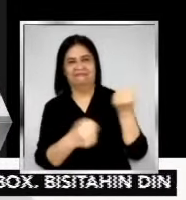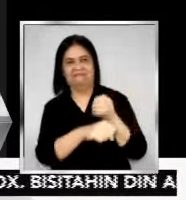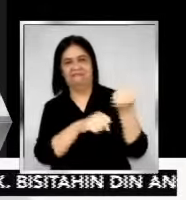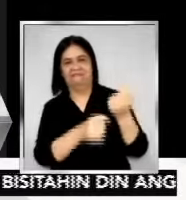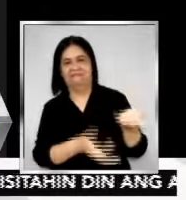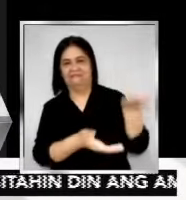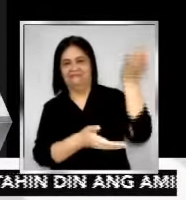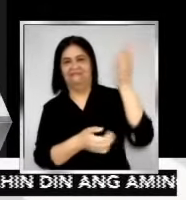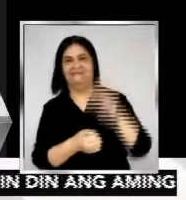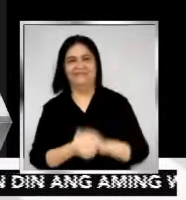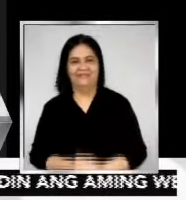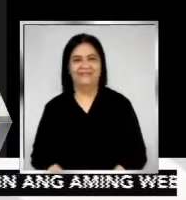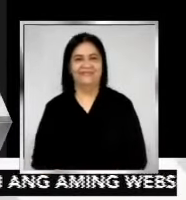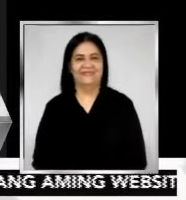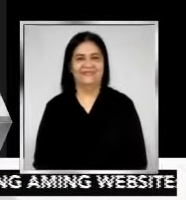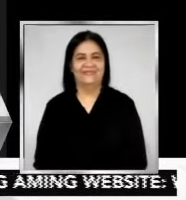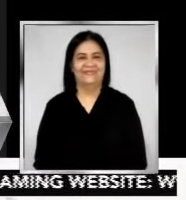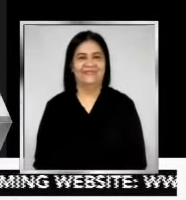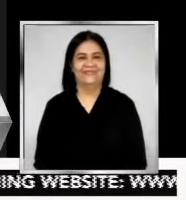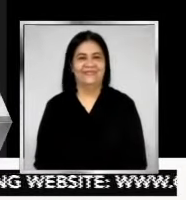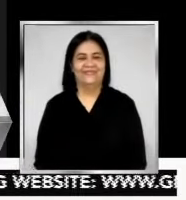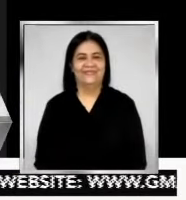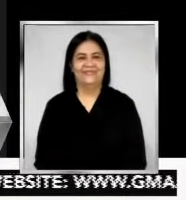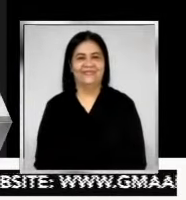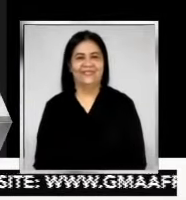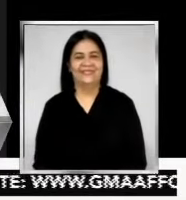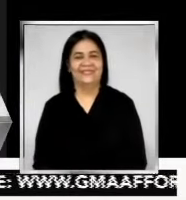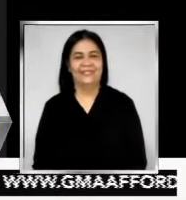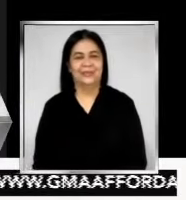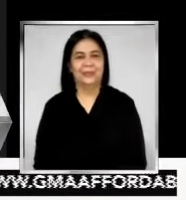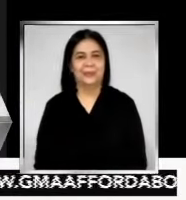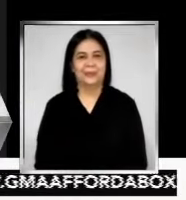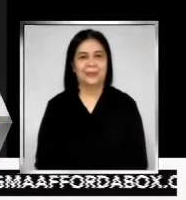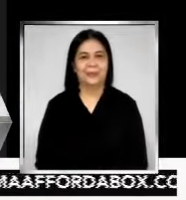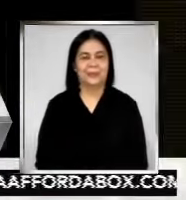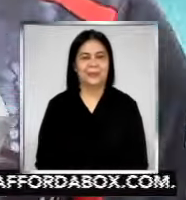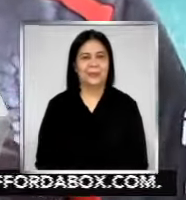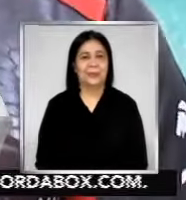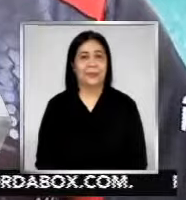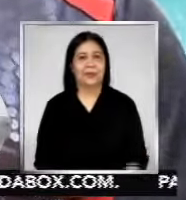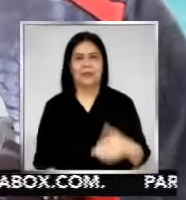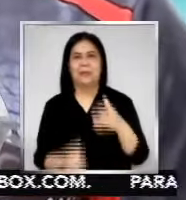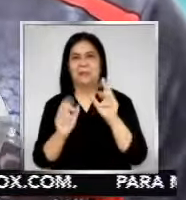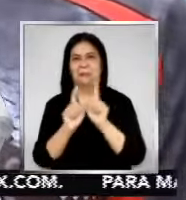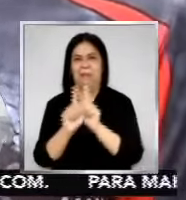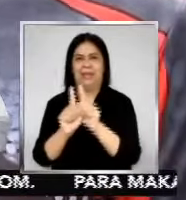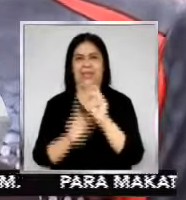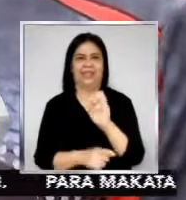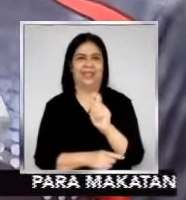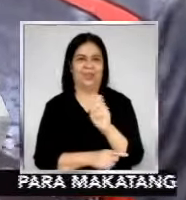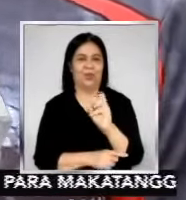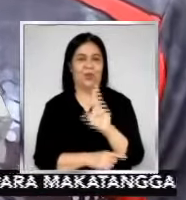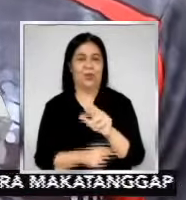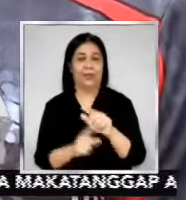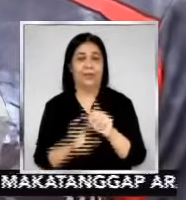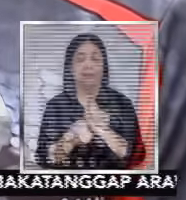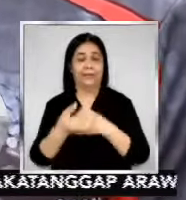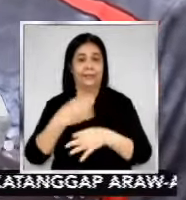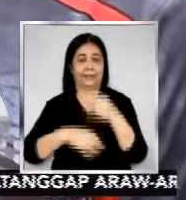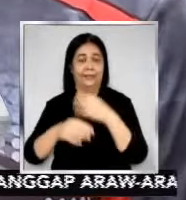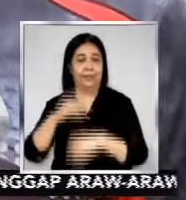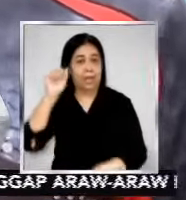guidance mo? Guidance. Mentor. Pabala siya. pinalitan ni Ruru si Andre Paras